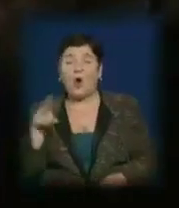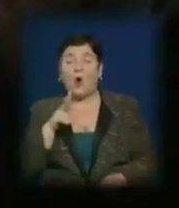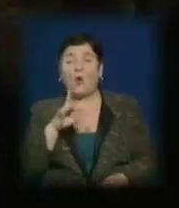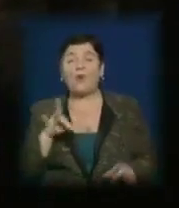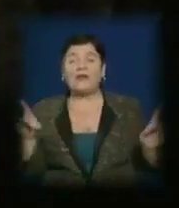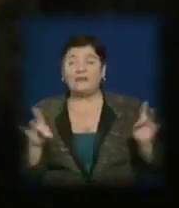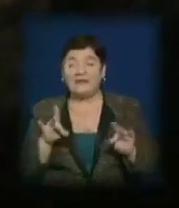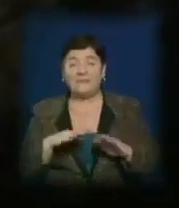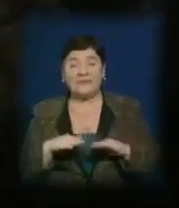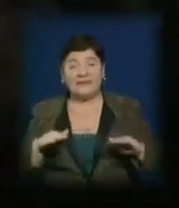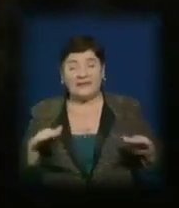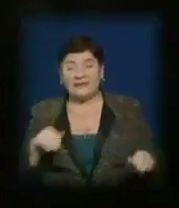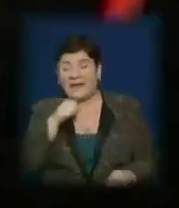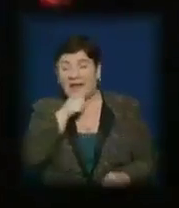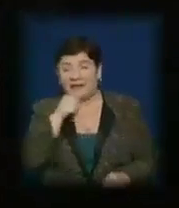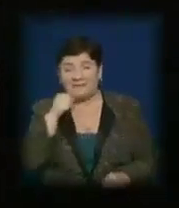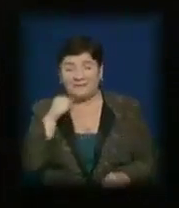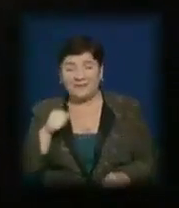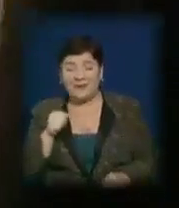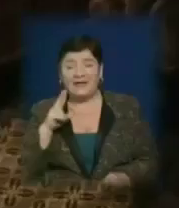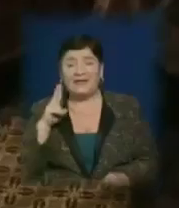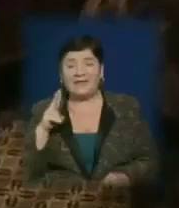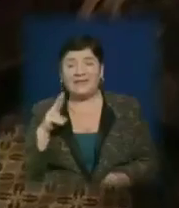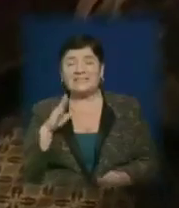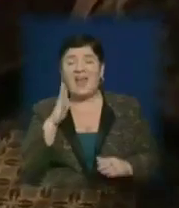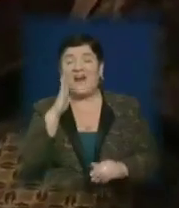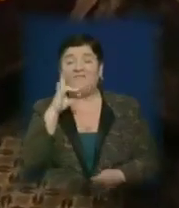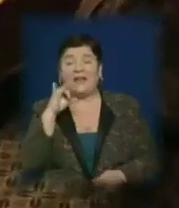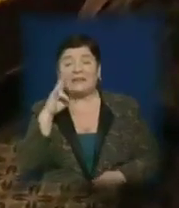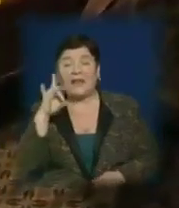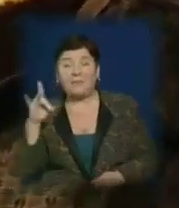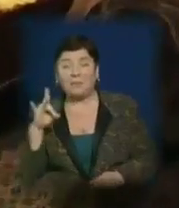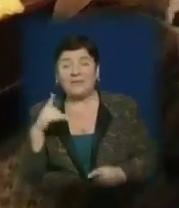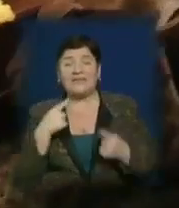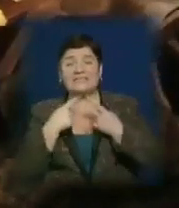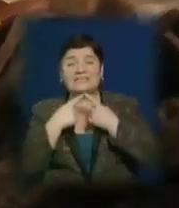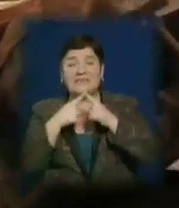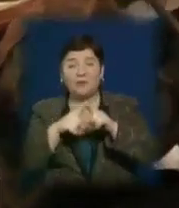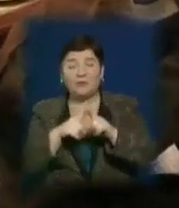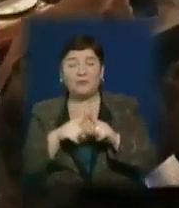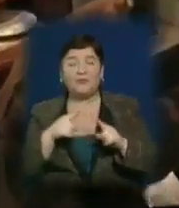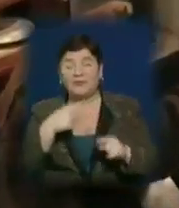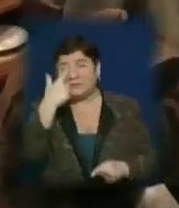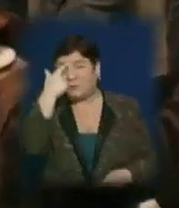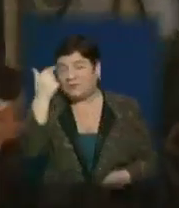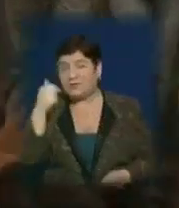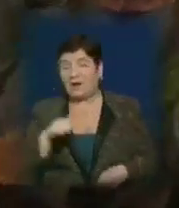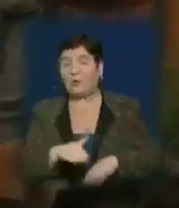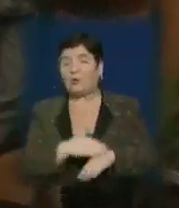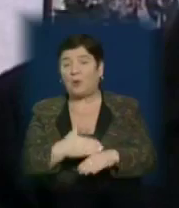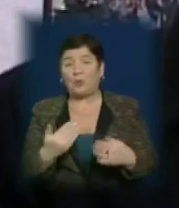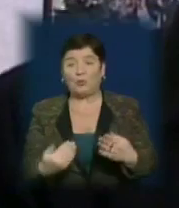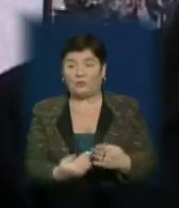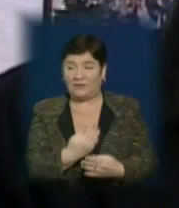це діти та підлітки, які з вертепом та зіронькою йдуть від хати до хати і сповіщають добру